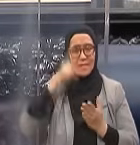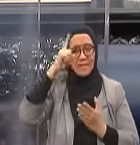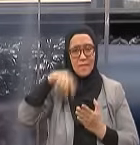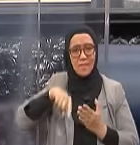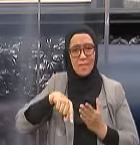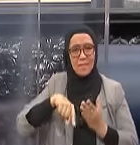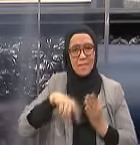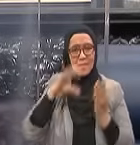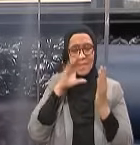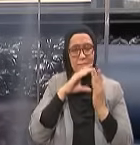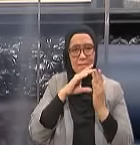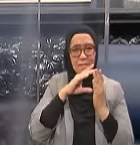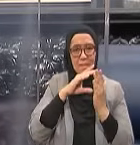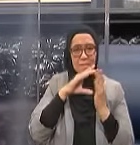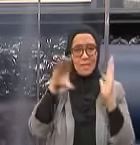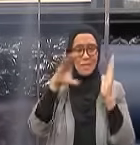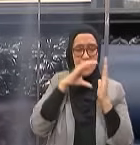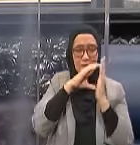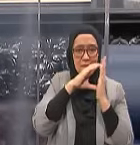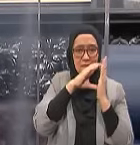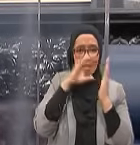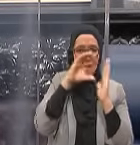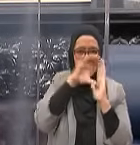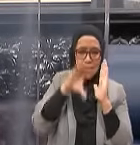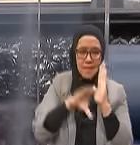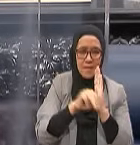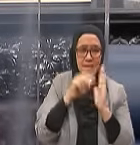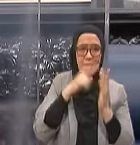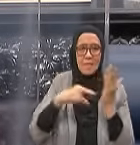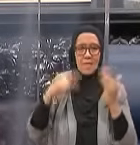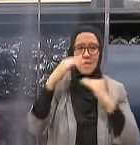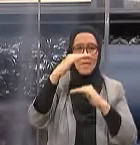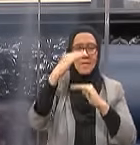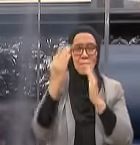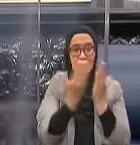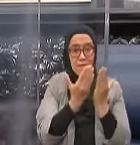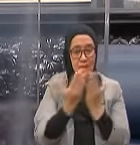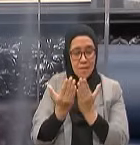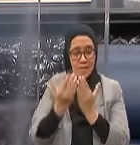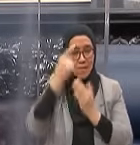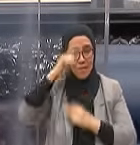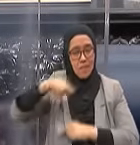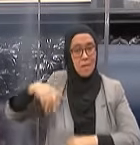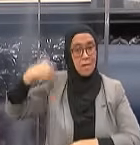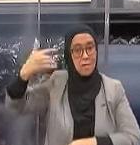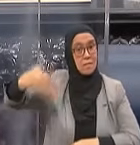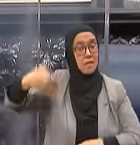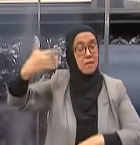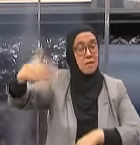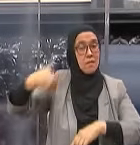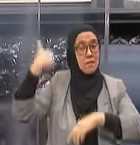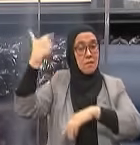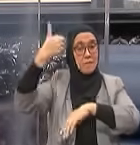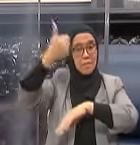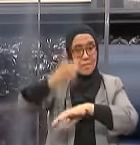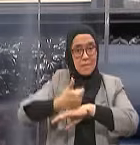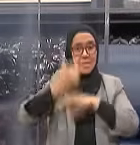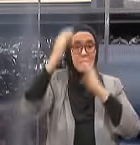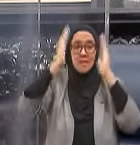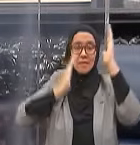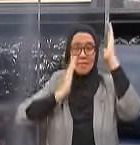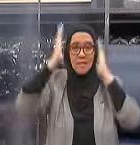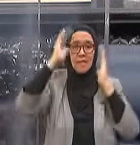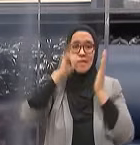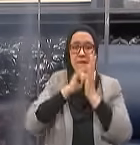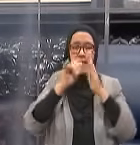best trip lengket sekolah supaya lebih sejarah uang Malaysia itu di